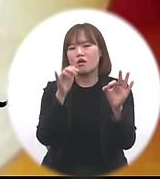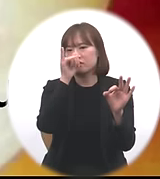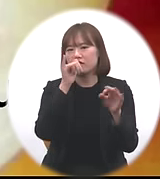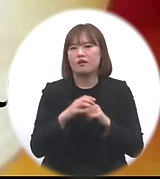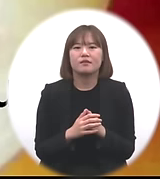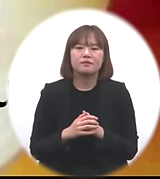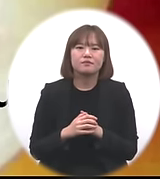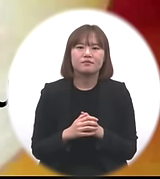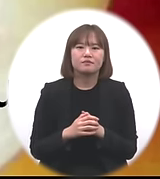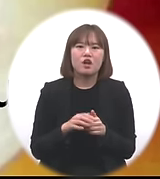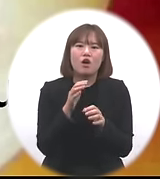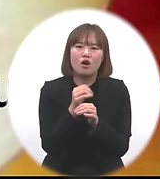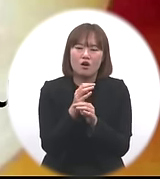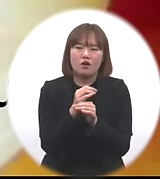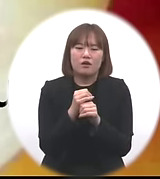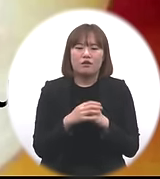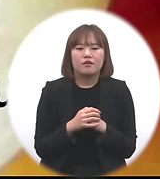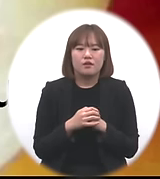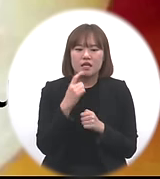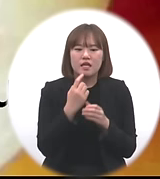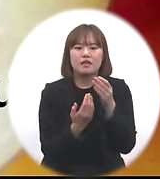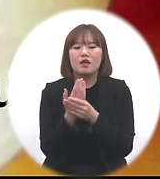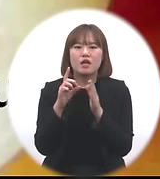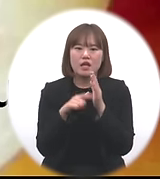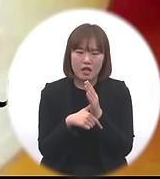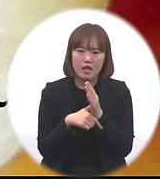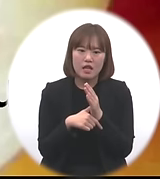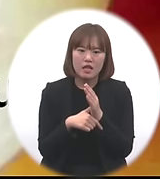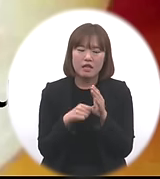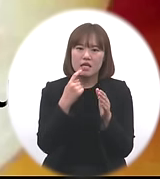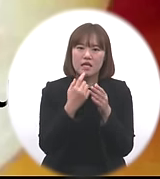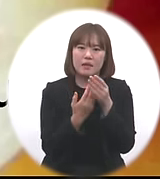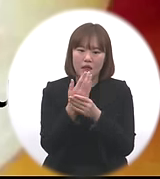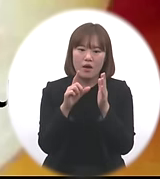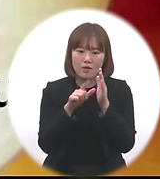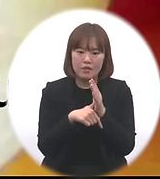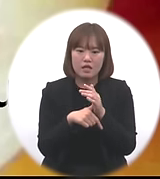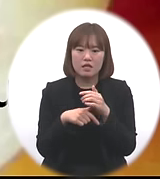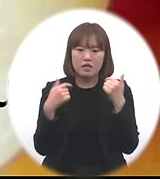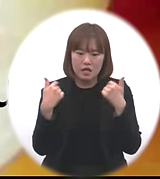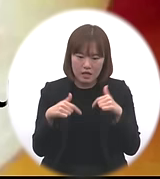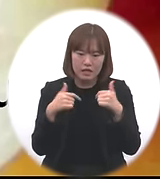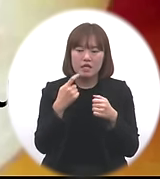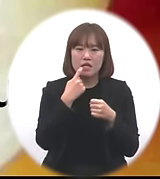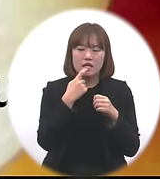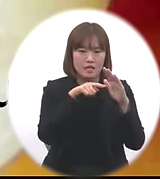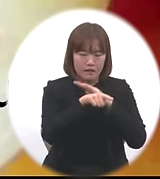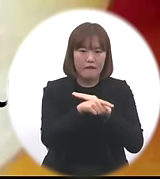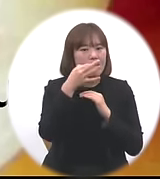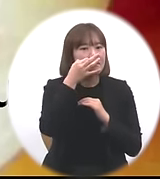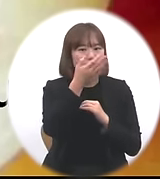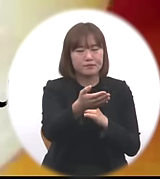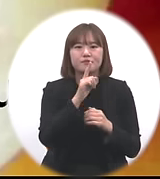것처럼 이미 구멍이 나 있습니다. 언제 데려가셔야 돼요? 이가 나올 때는 수시로 치과에 데려가서 계속